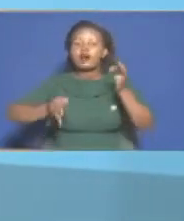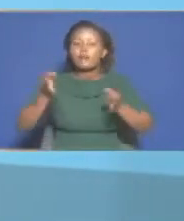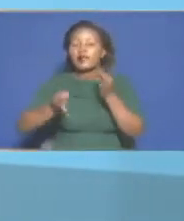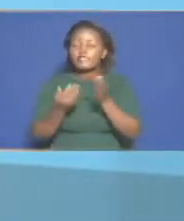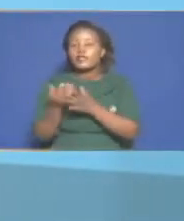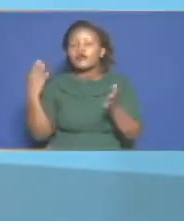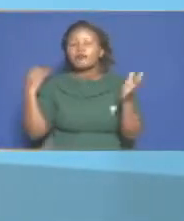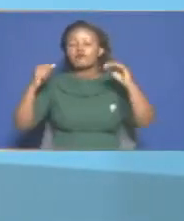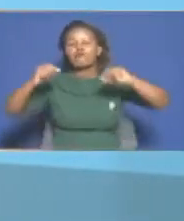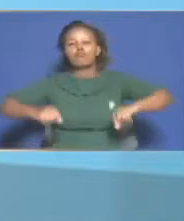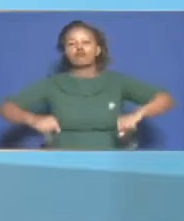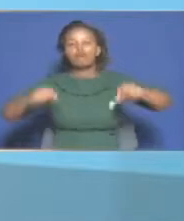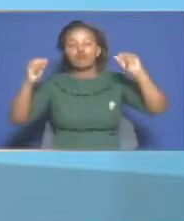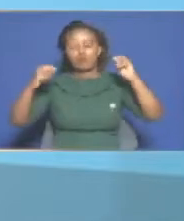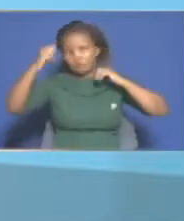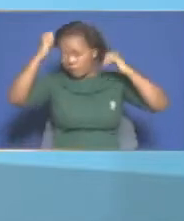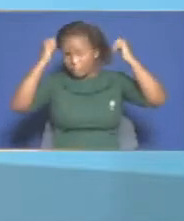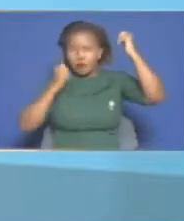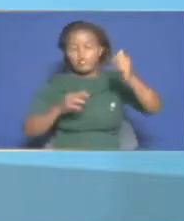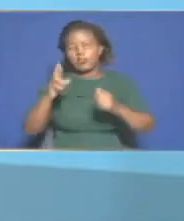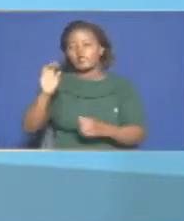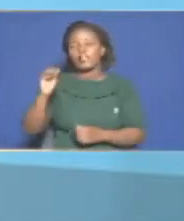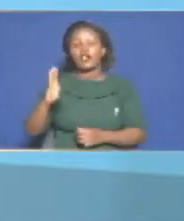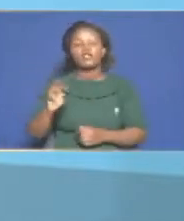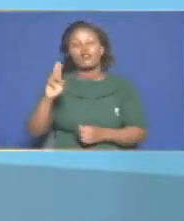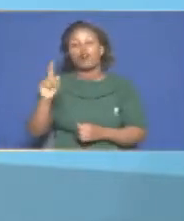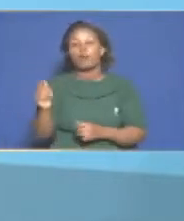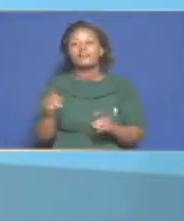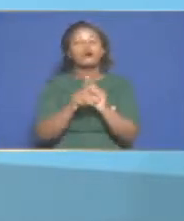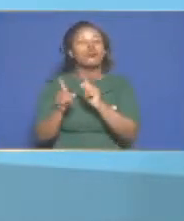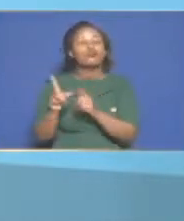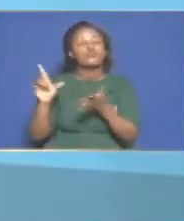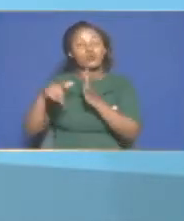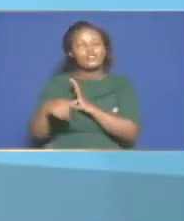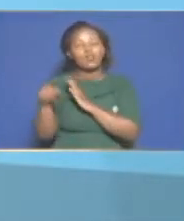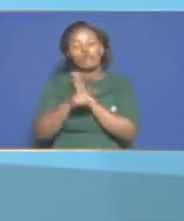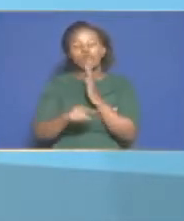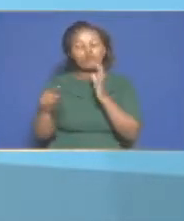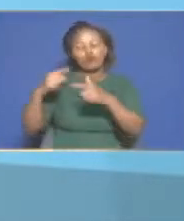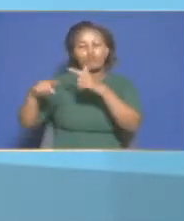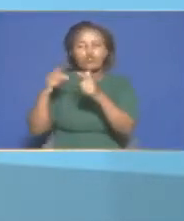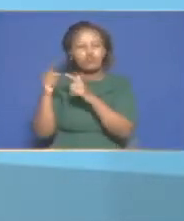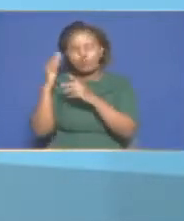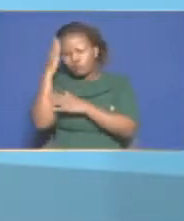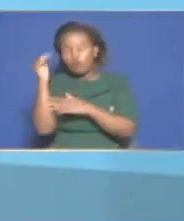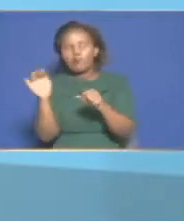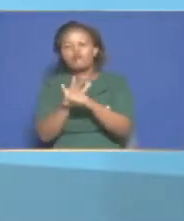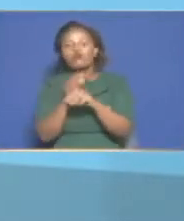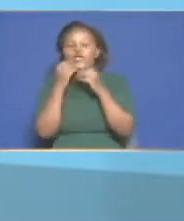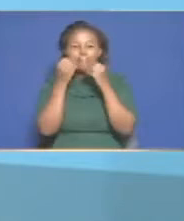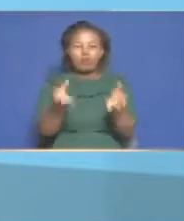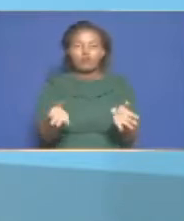wa majeshi Generali Robert Kibochi, na bila shaka tutakuwa tunaelekea pale baada ya muda usiokuwa mrefu kupata taarifa hiyo kwa